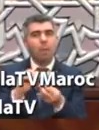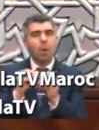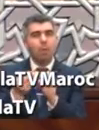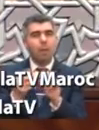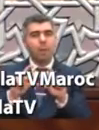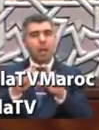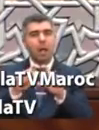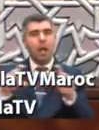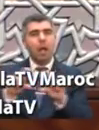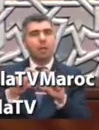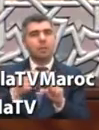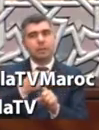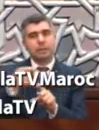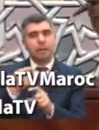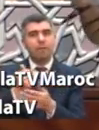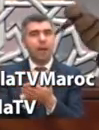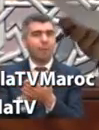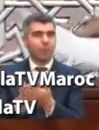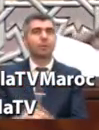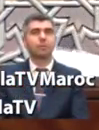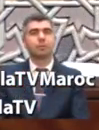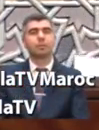راميد. تفضل سيد النائب.